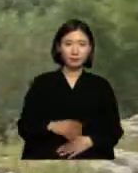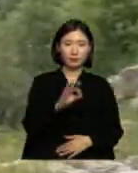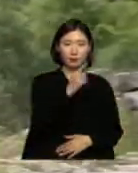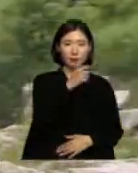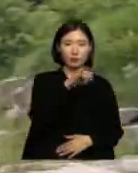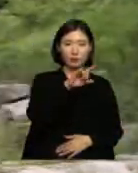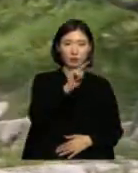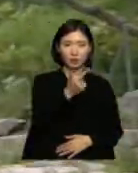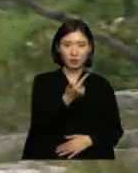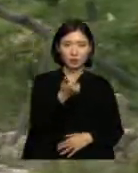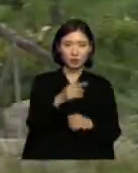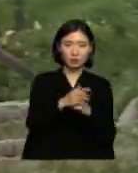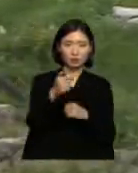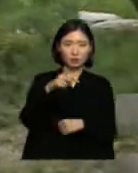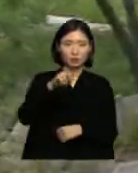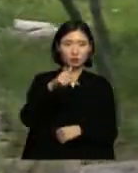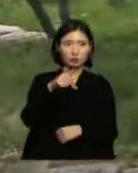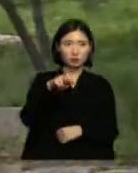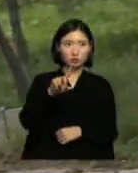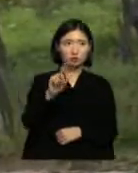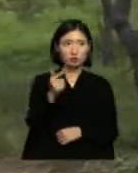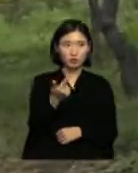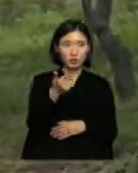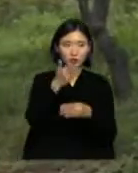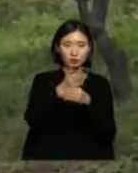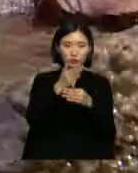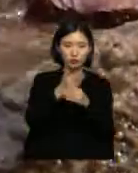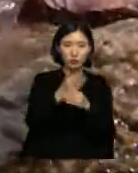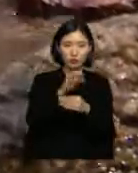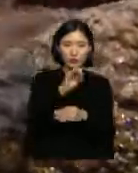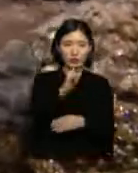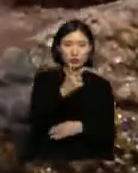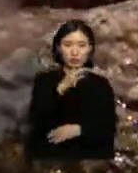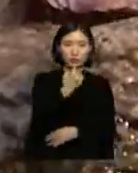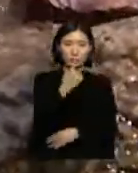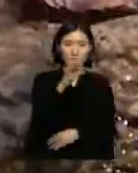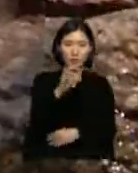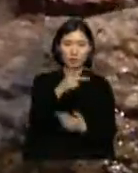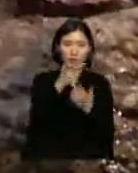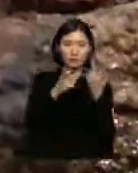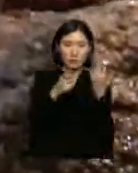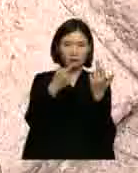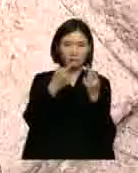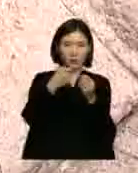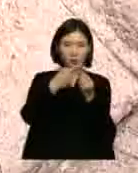옥인동과 누상동 경계에 자리한 인왕산 아래 첫 번째 계곡.